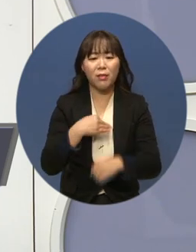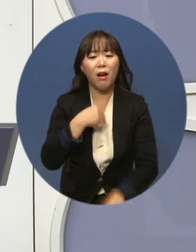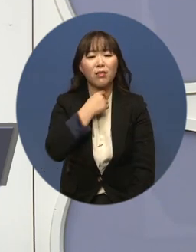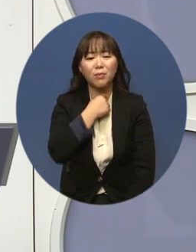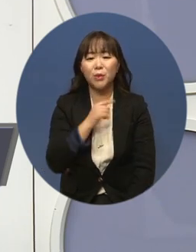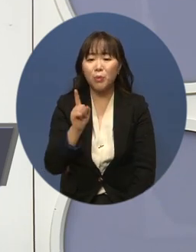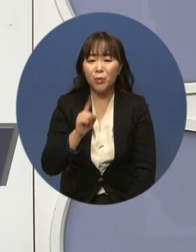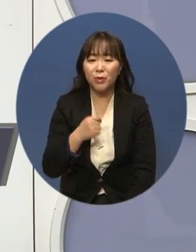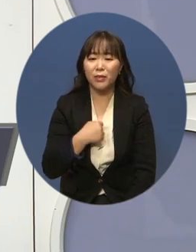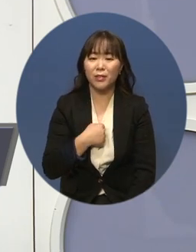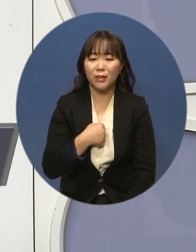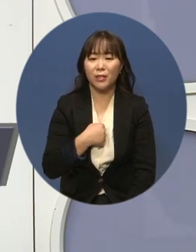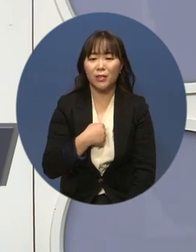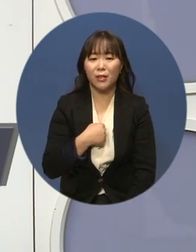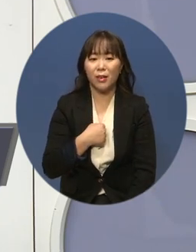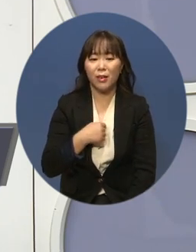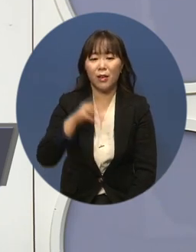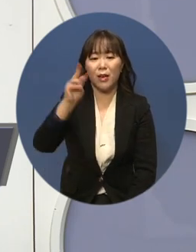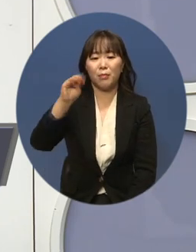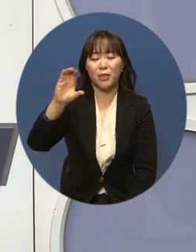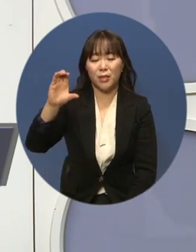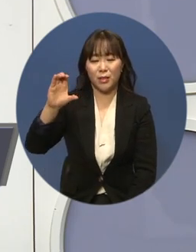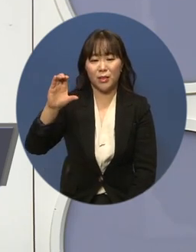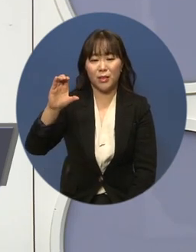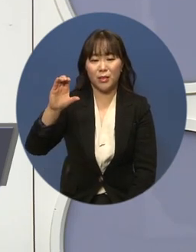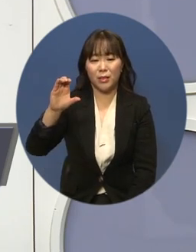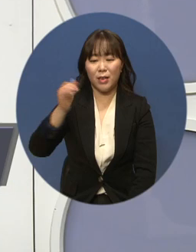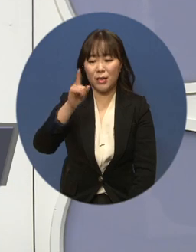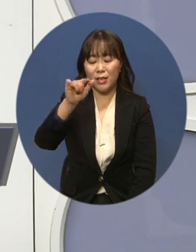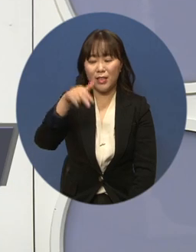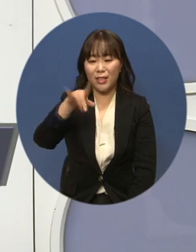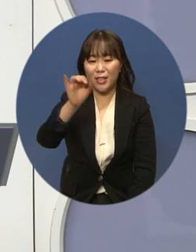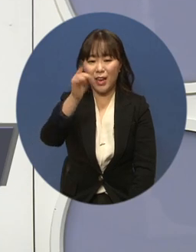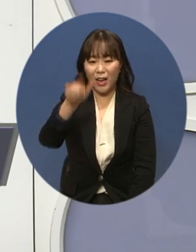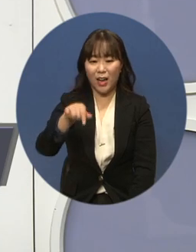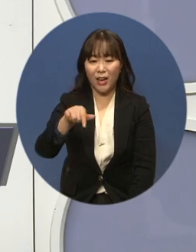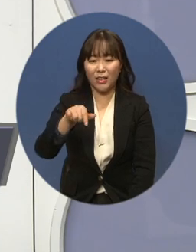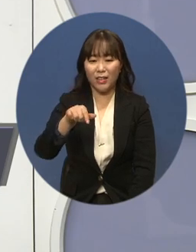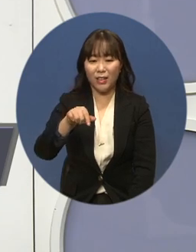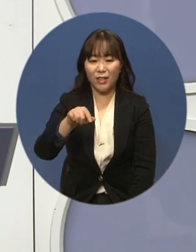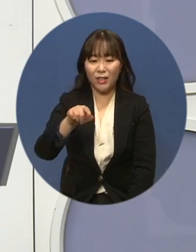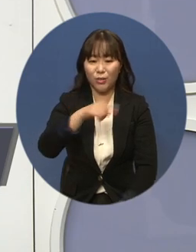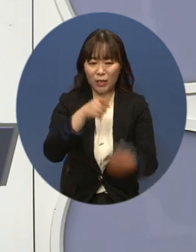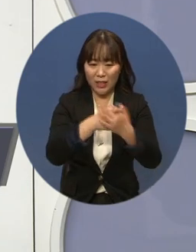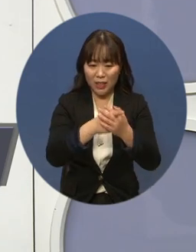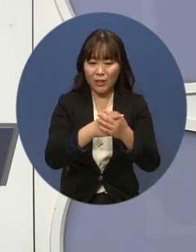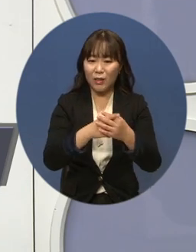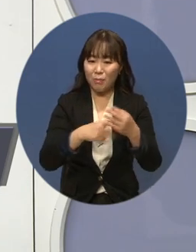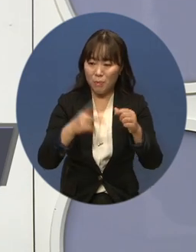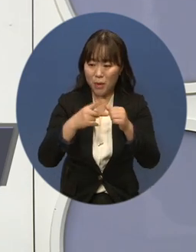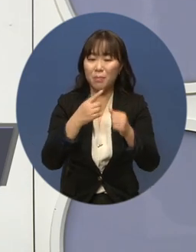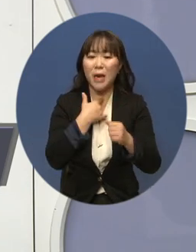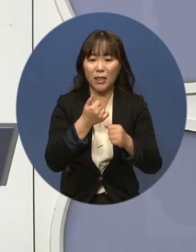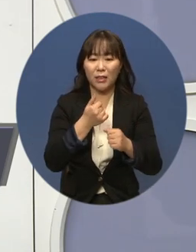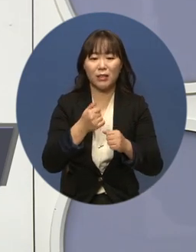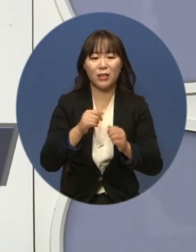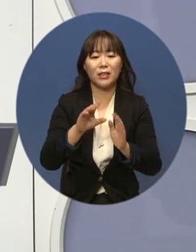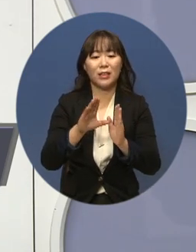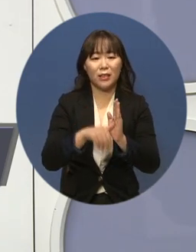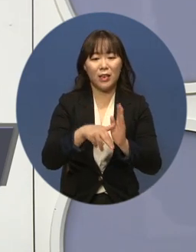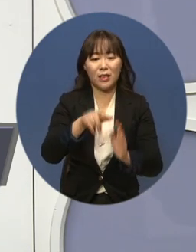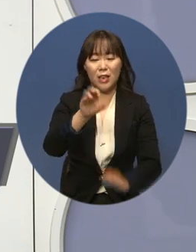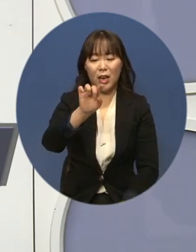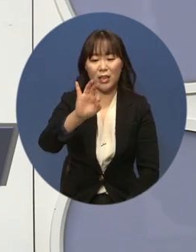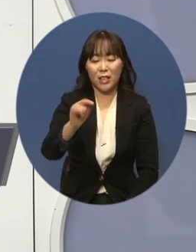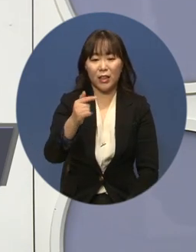건 사실은 제가 그 MBA 장학 퀴즈 나가서 네. 차석을 한 적이 있는데요. 예, 그렇죠. 그때 그 차인태 예, 예.